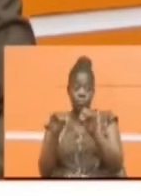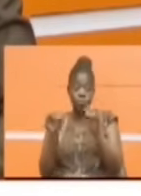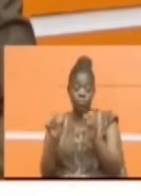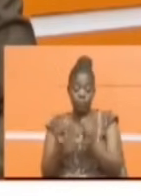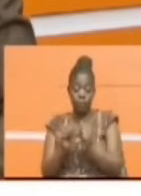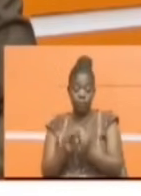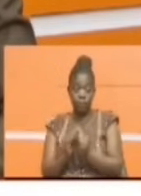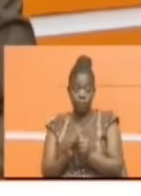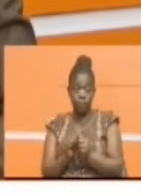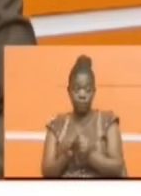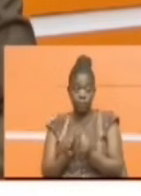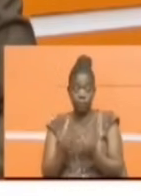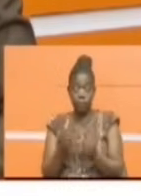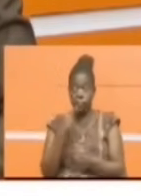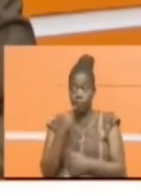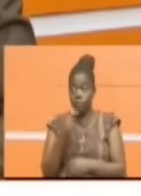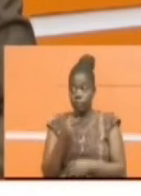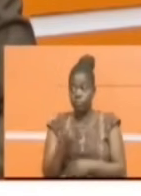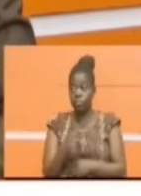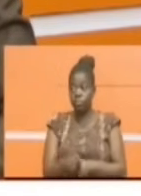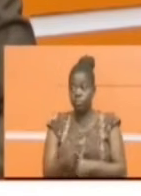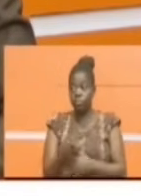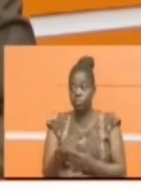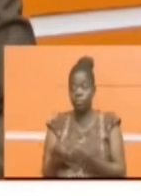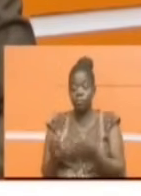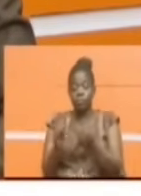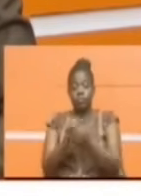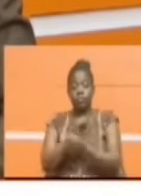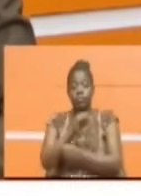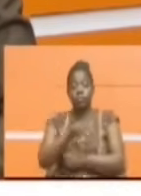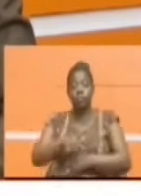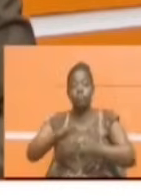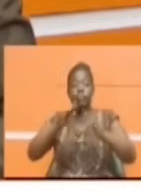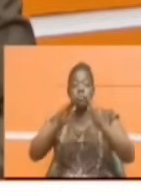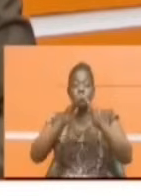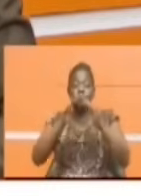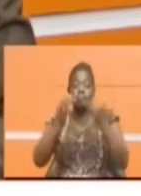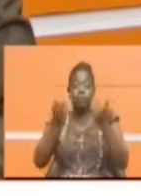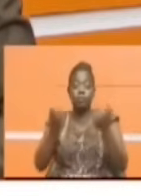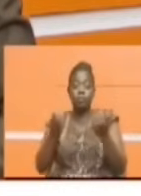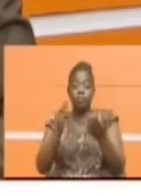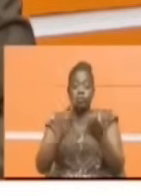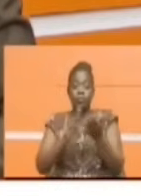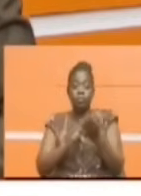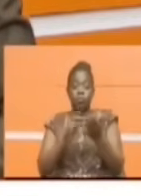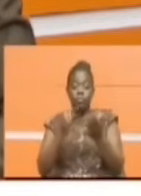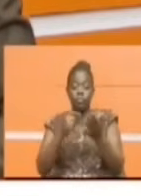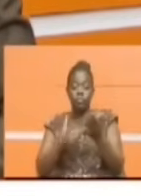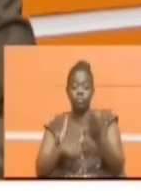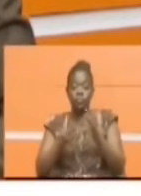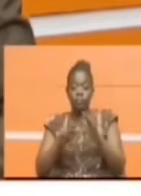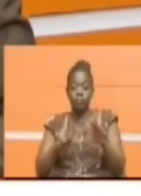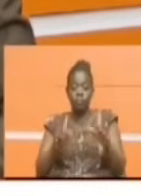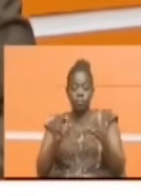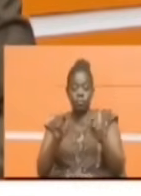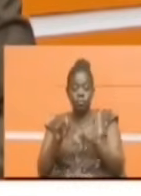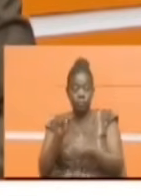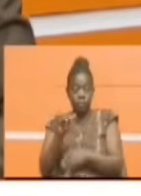nfuufu ng'ategeezanga bwe baali bamenye ennyumba ye kati kizuuliddwa nti ettaka lino si